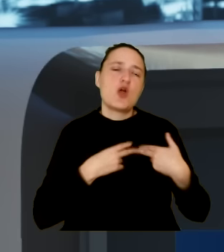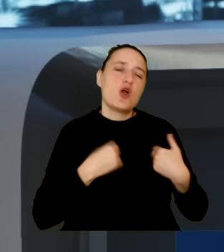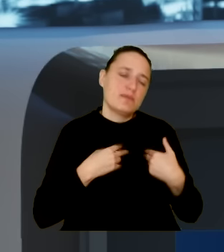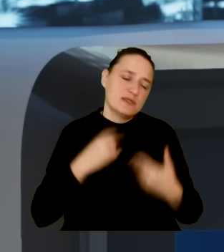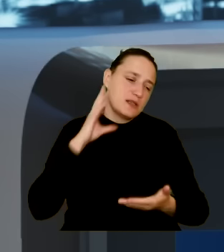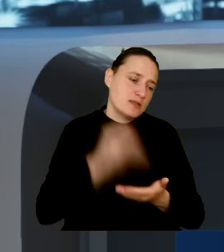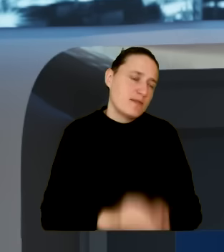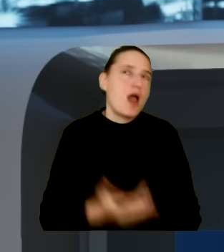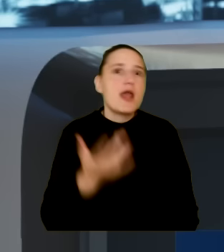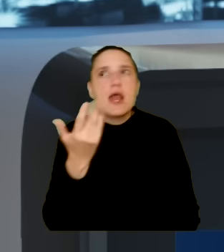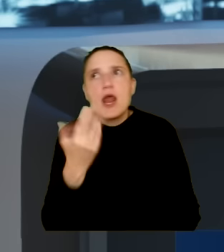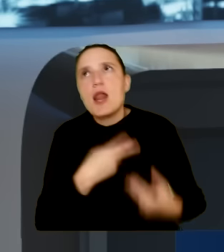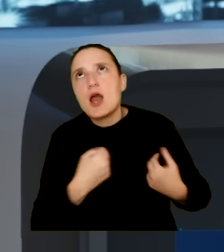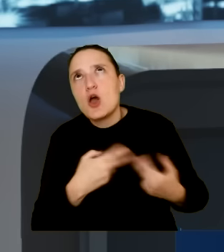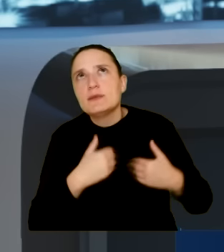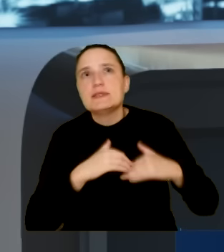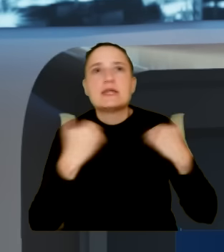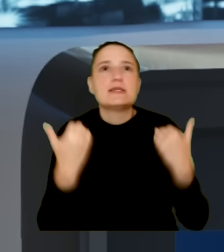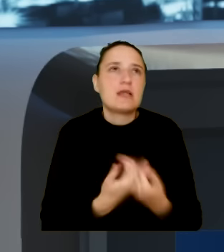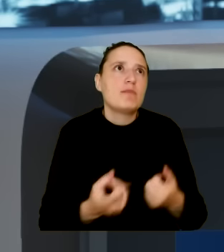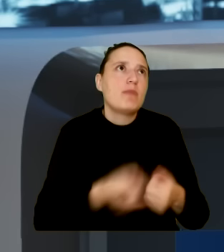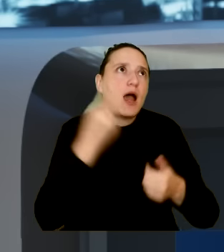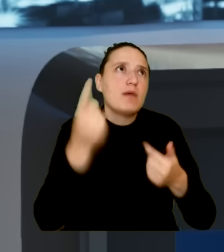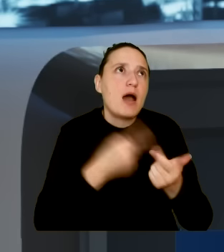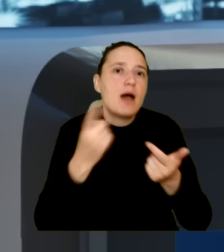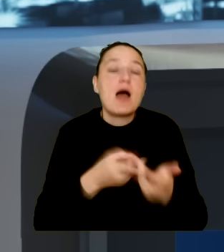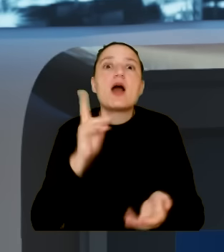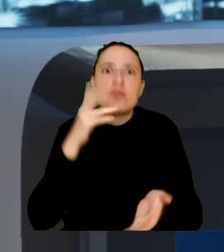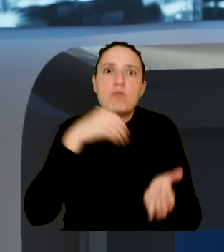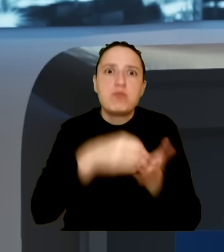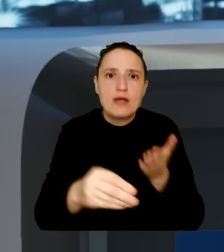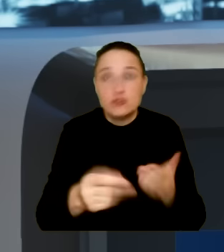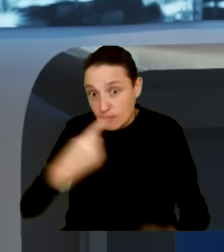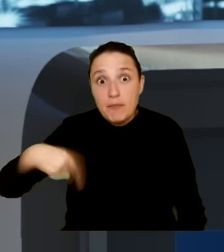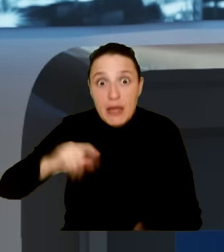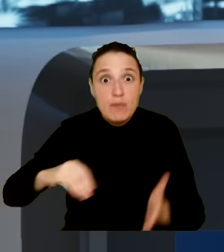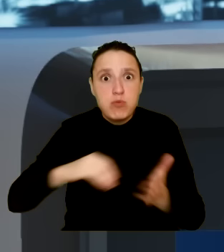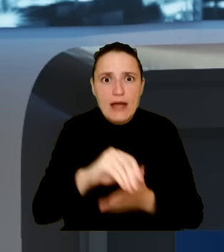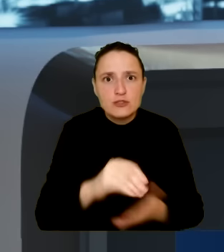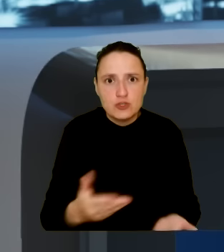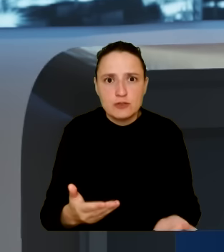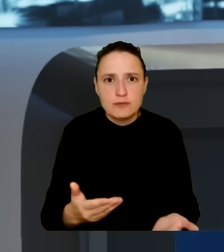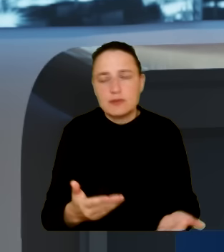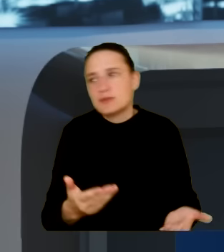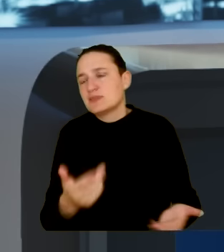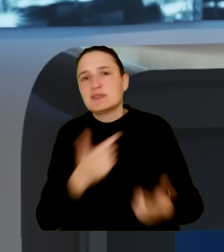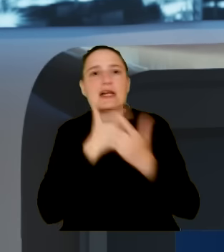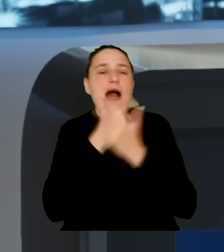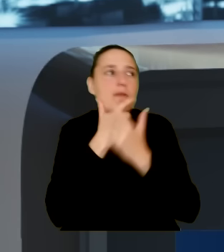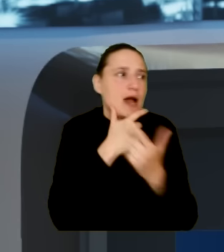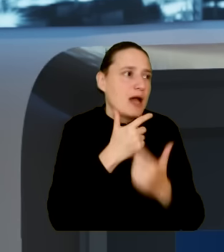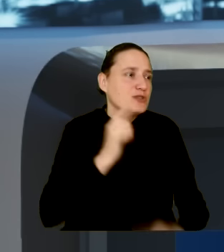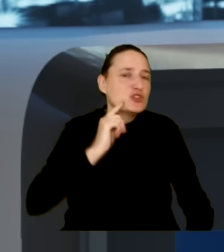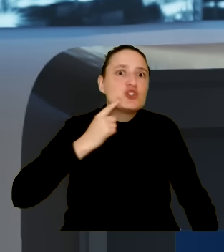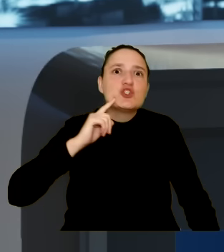dosyć tych komisji w Sejmie, za które oczywiście my płacimy, tego kabaretu w kiepskim stylu,